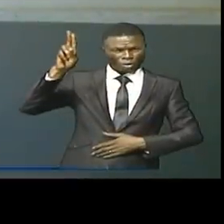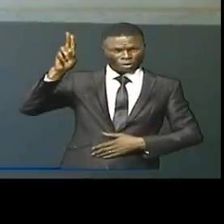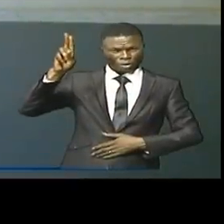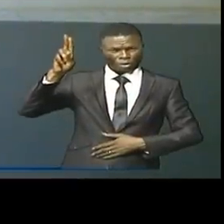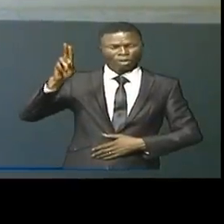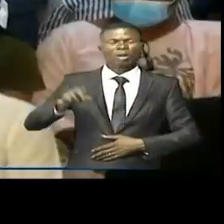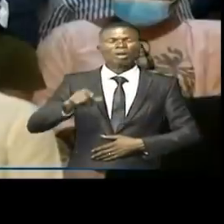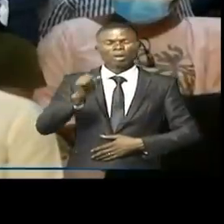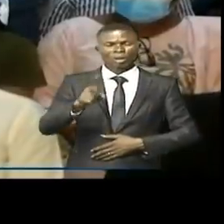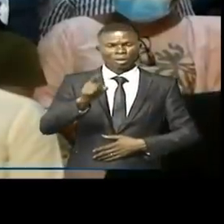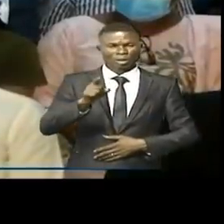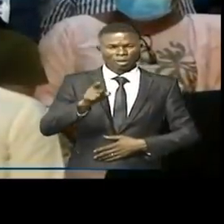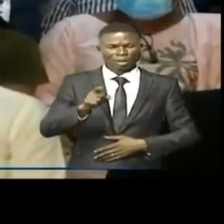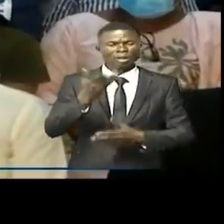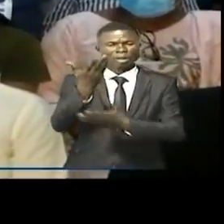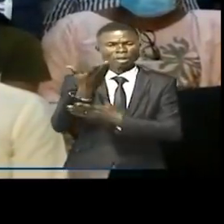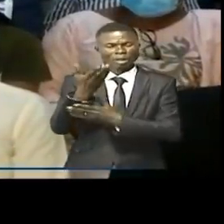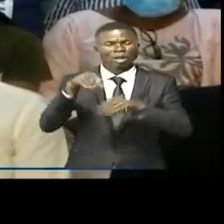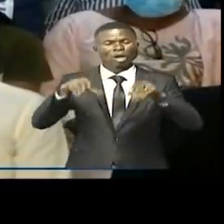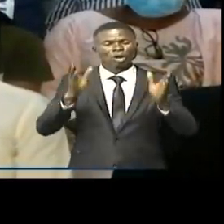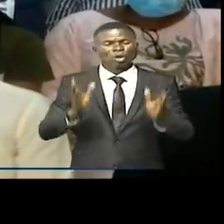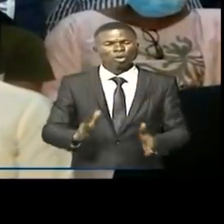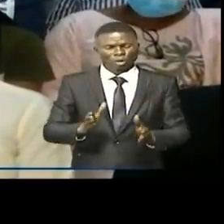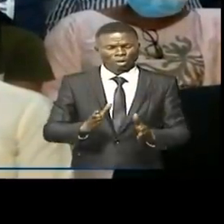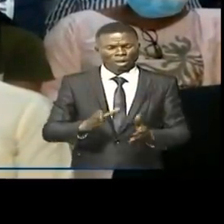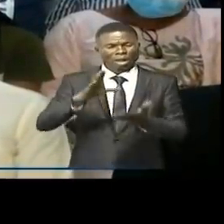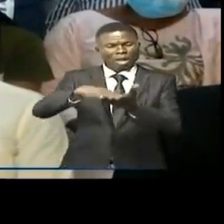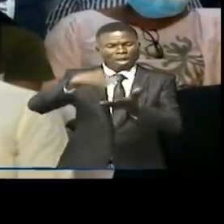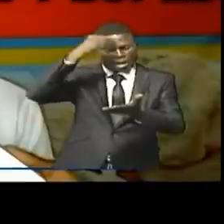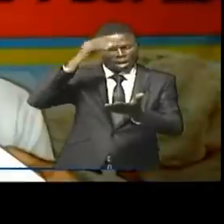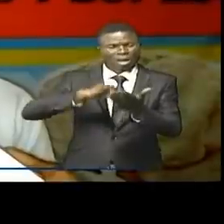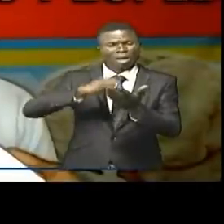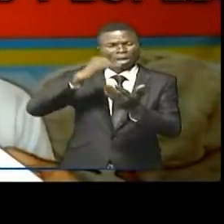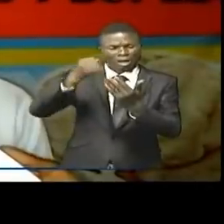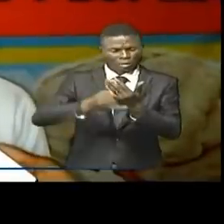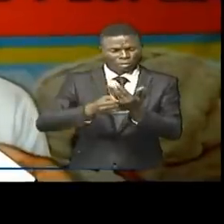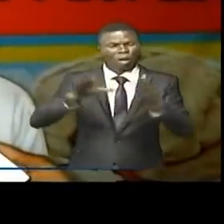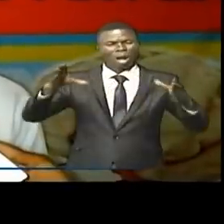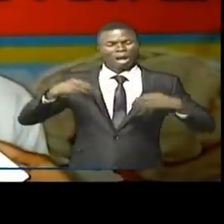tupuna a appelé les congolais à sa premier de ces projets